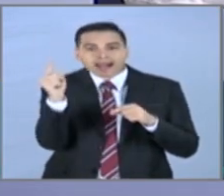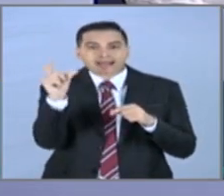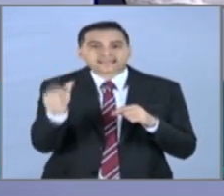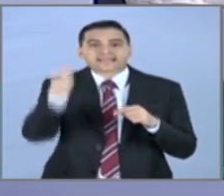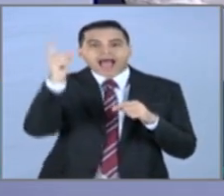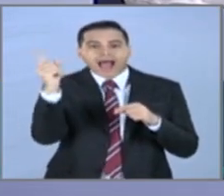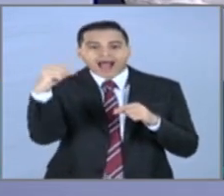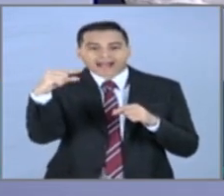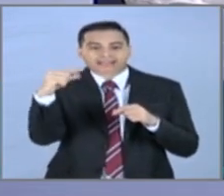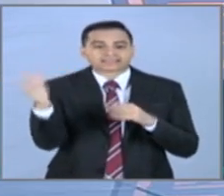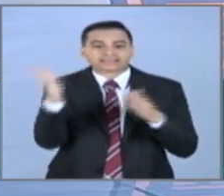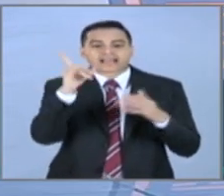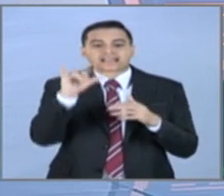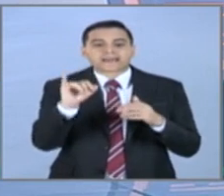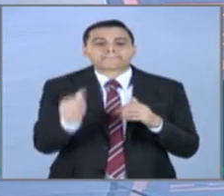1859.